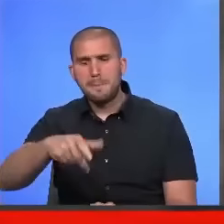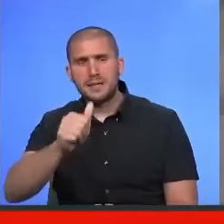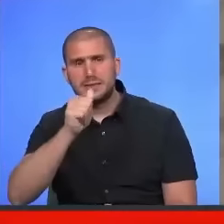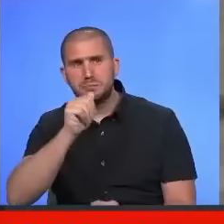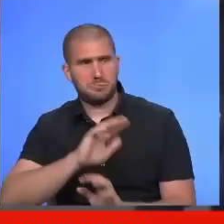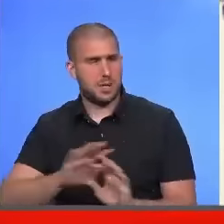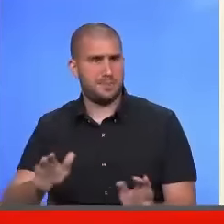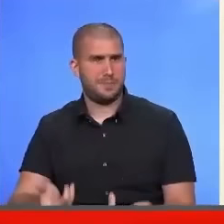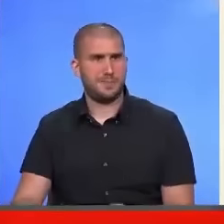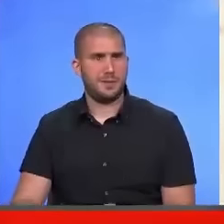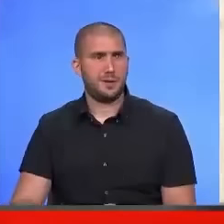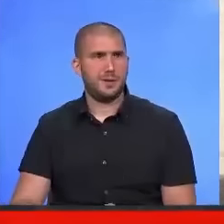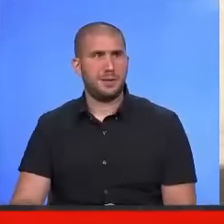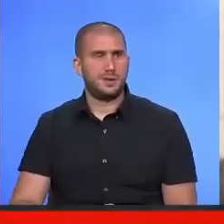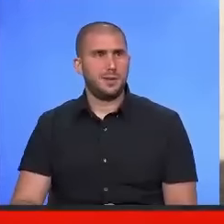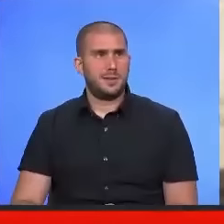ברז מים